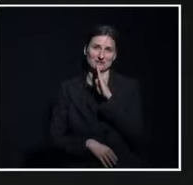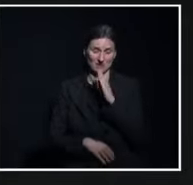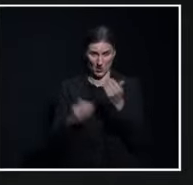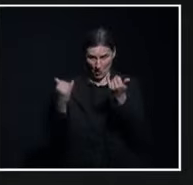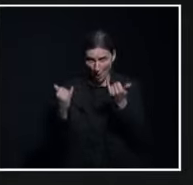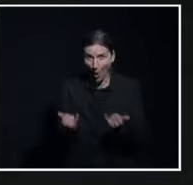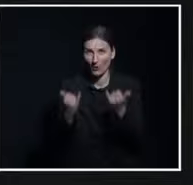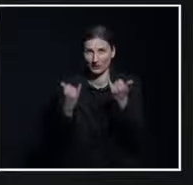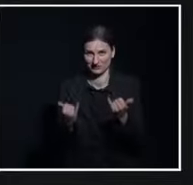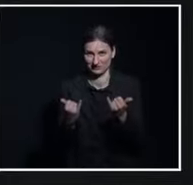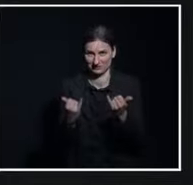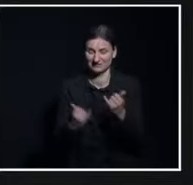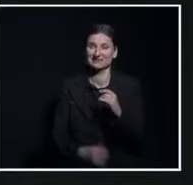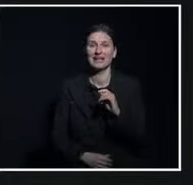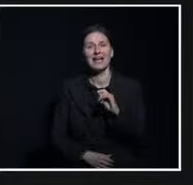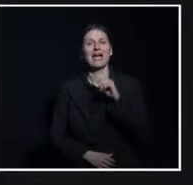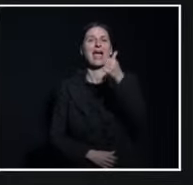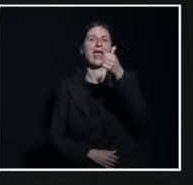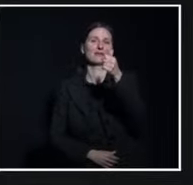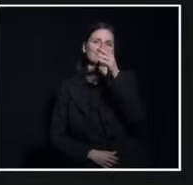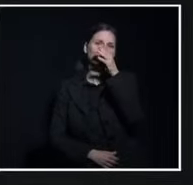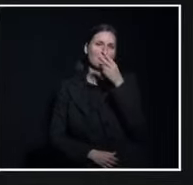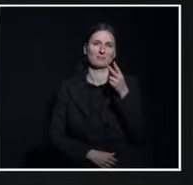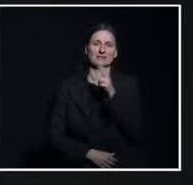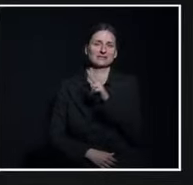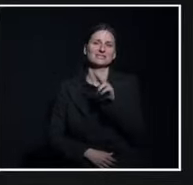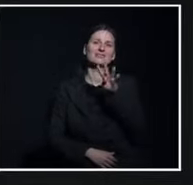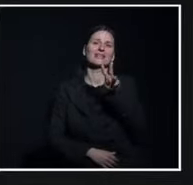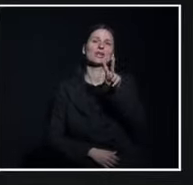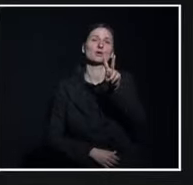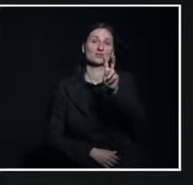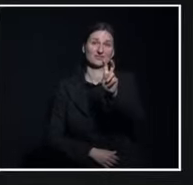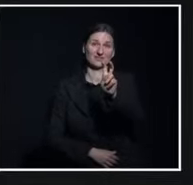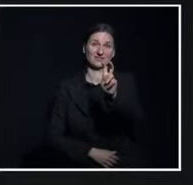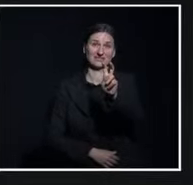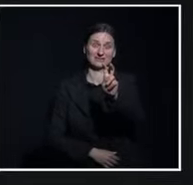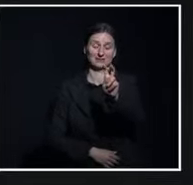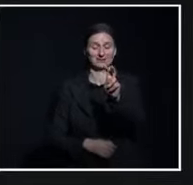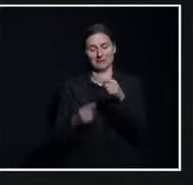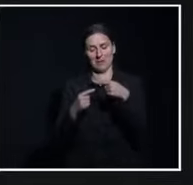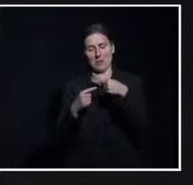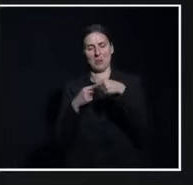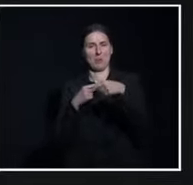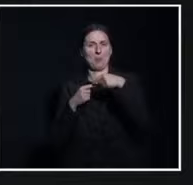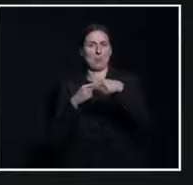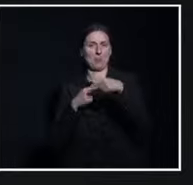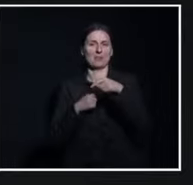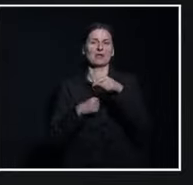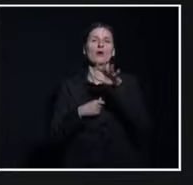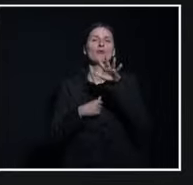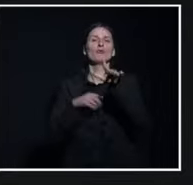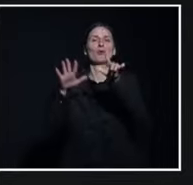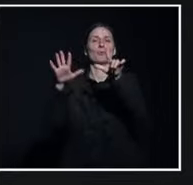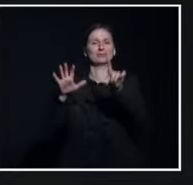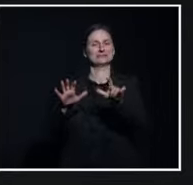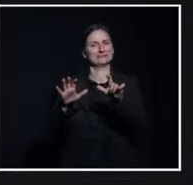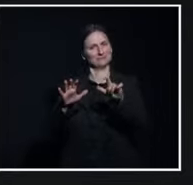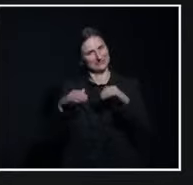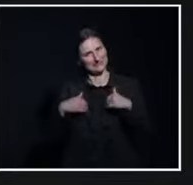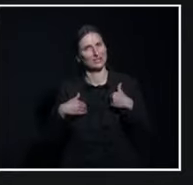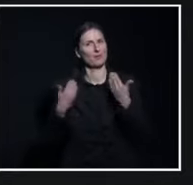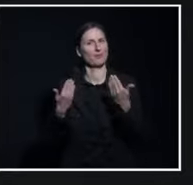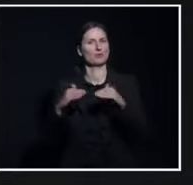Heute, am 11. April 2024 und damit wenige Wochen vor dem 75. Geburtstag